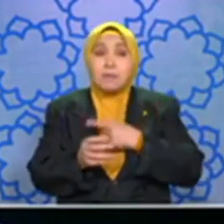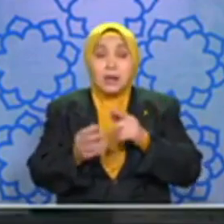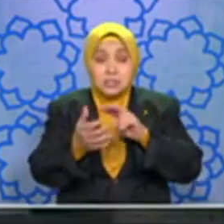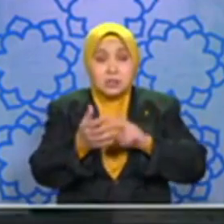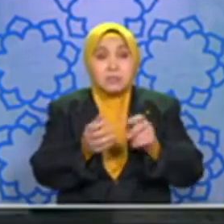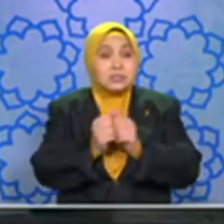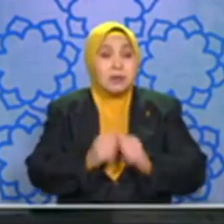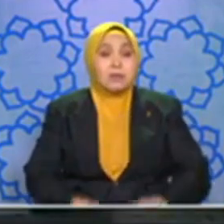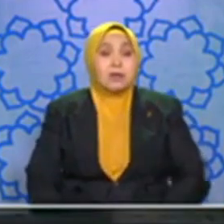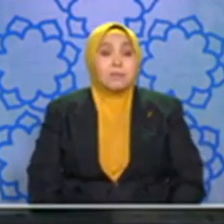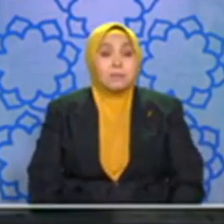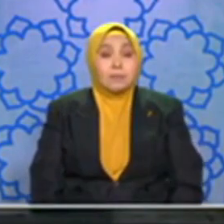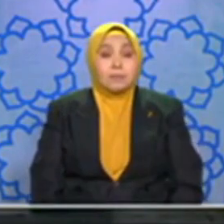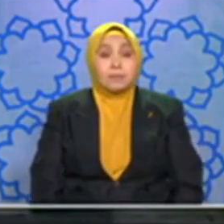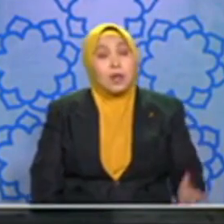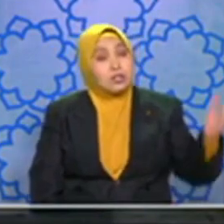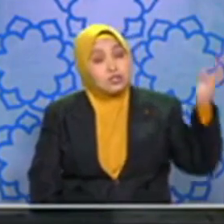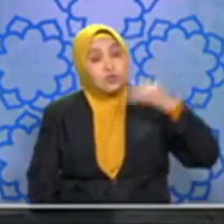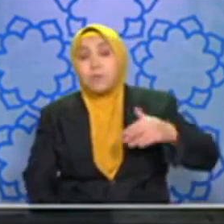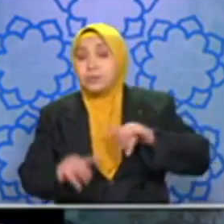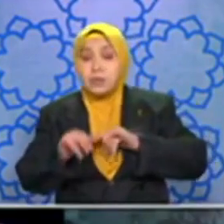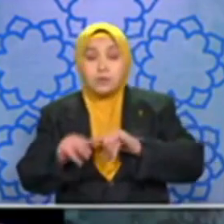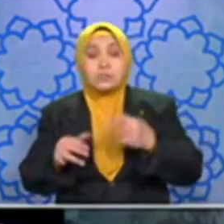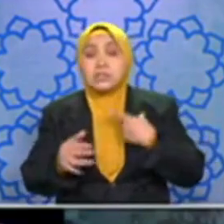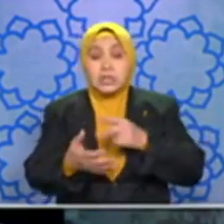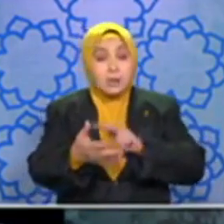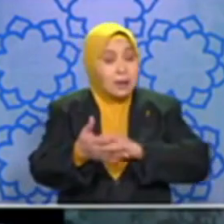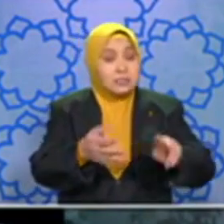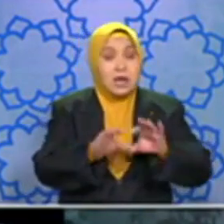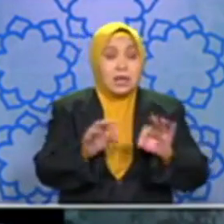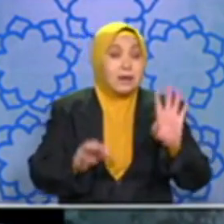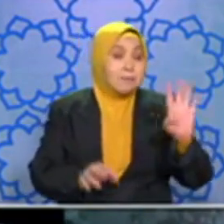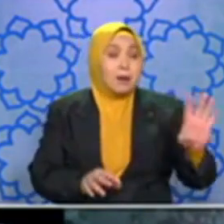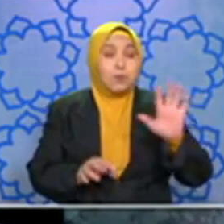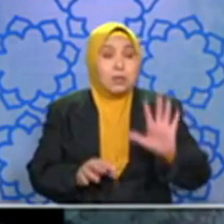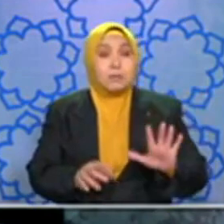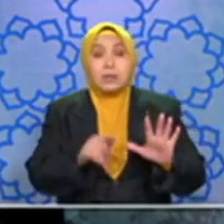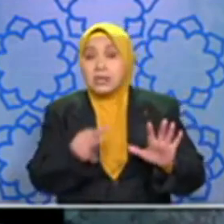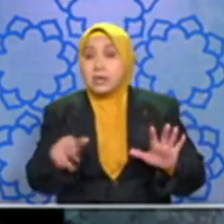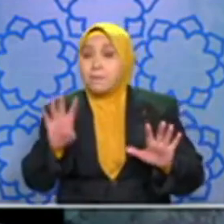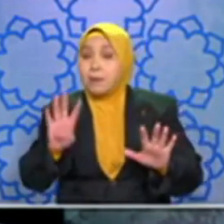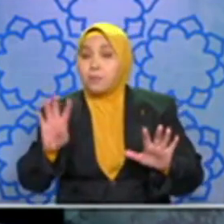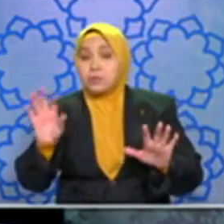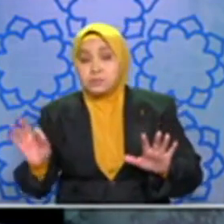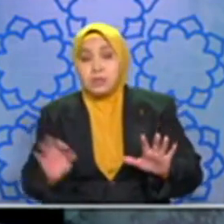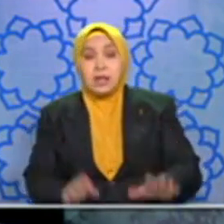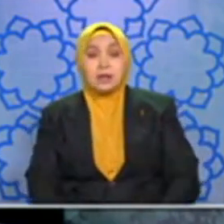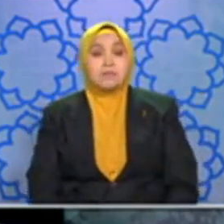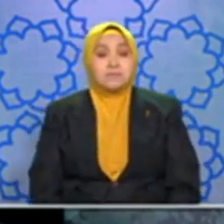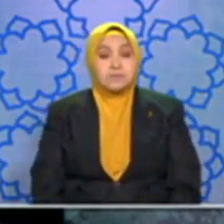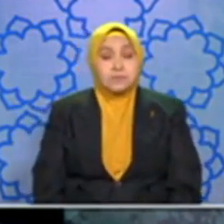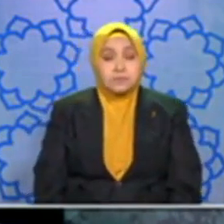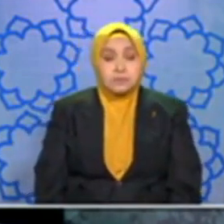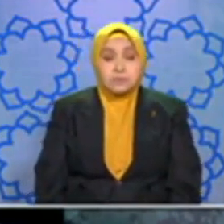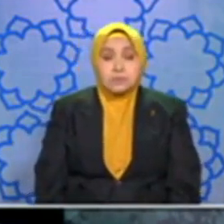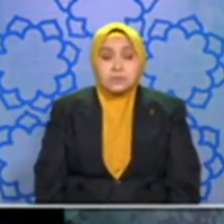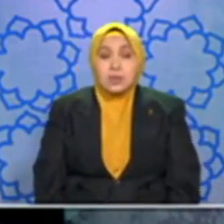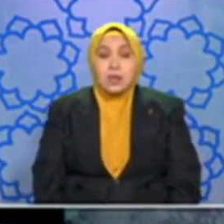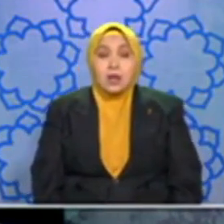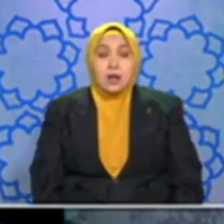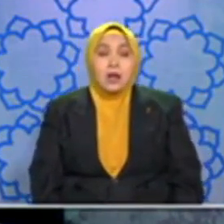Tirmizi. Baik, jom terus kita membaca ayat 45 hingga 49. Bayati